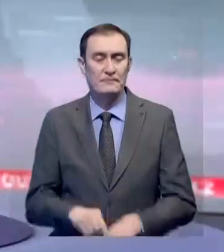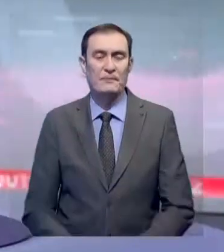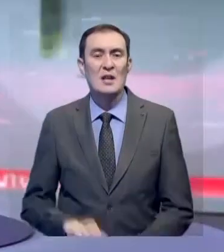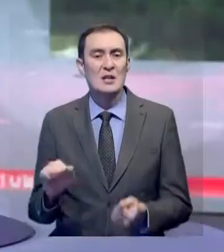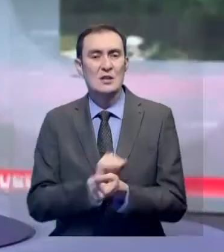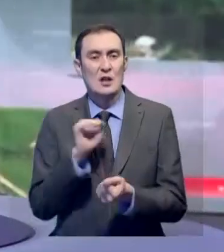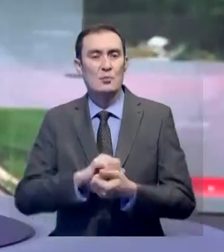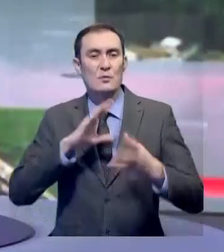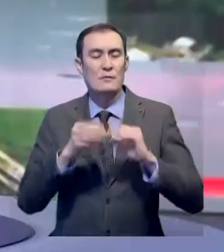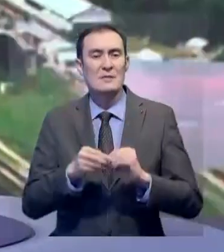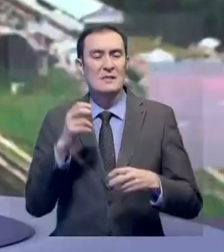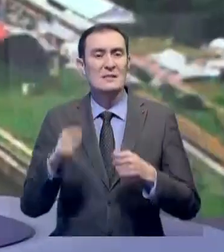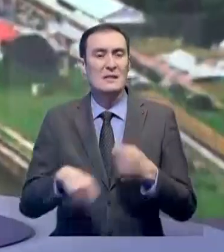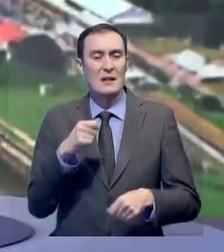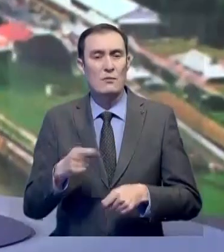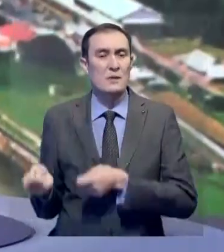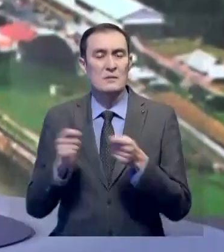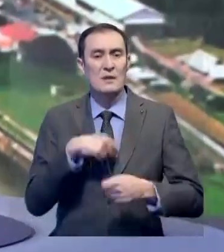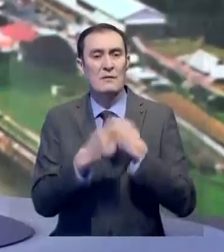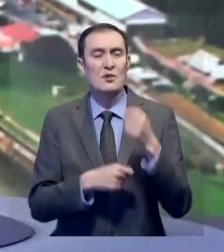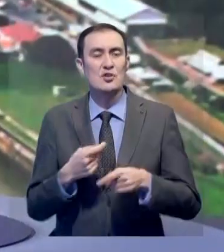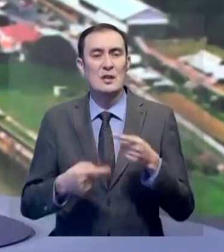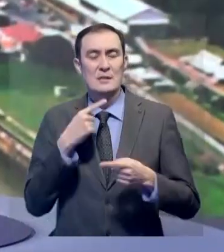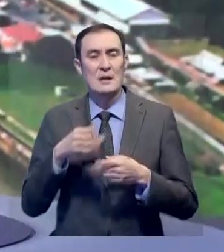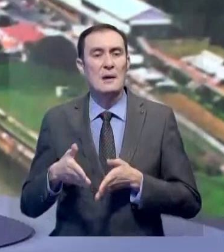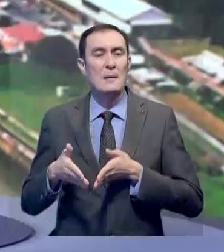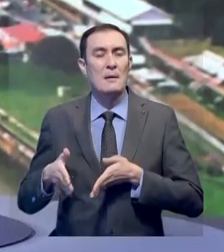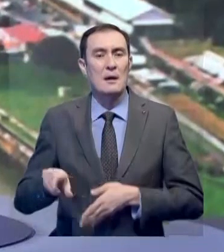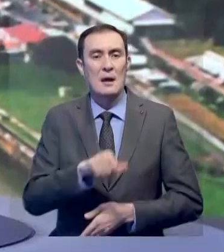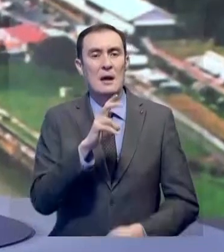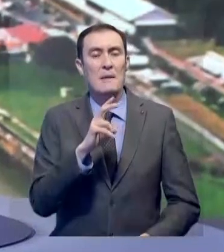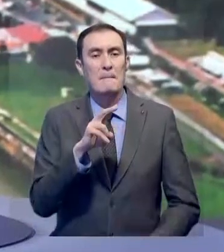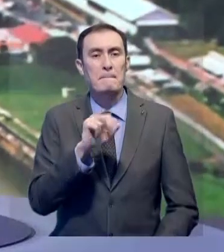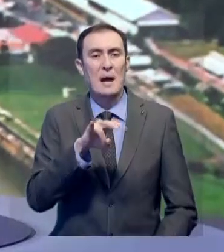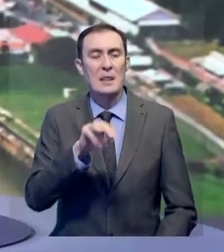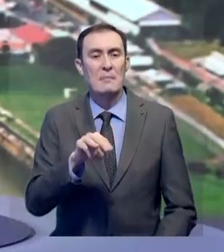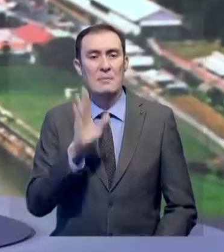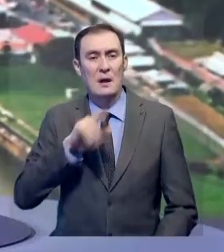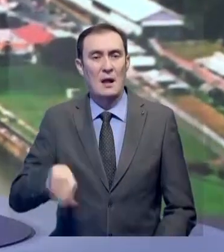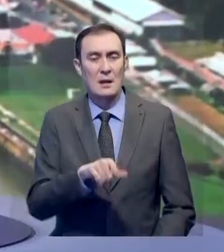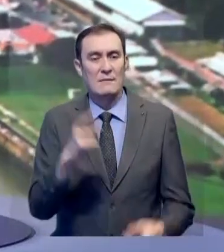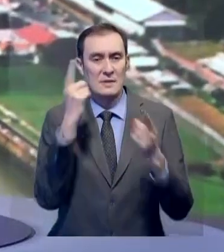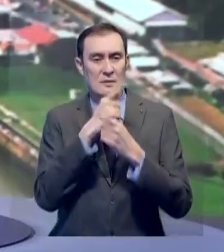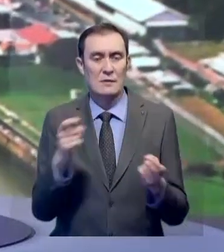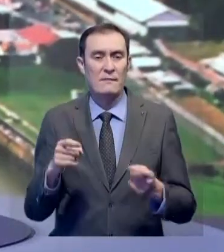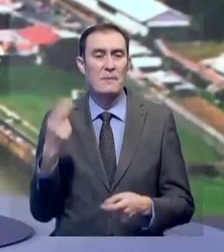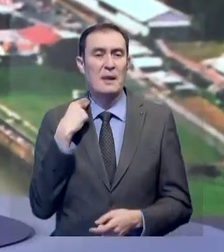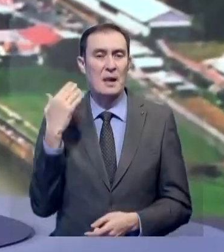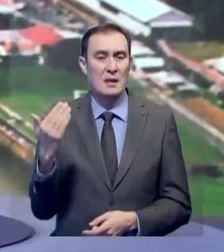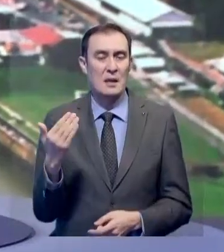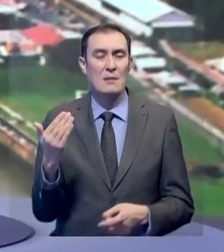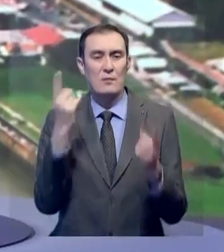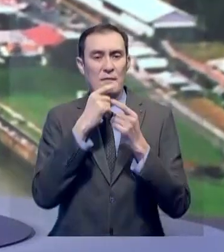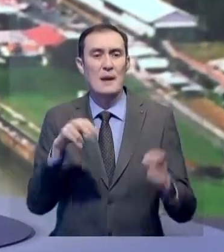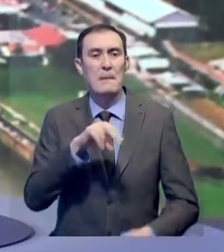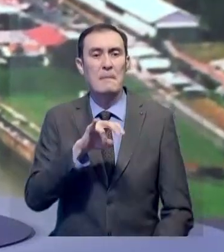Засуха может привести к срыву мировых поставок товаров через Панамский канал. Об этом предупреждают британские информационные агентства. По данным